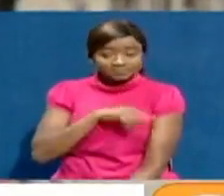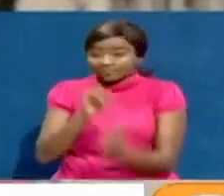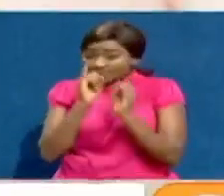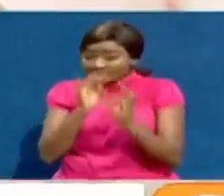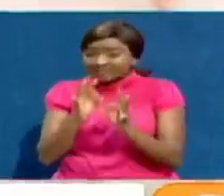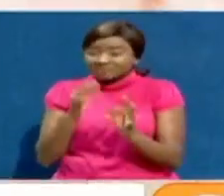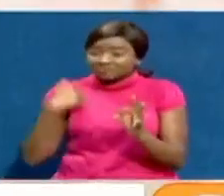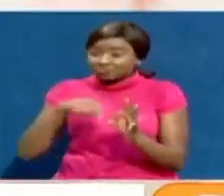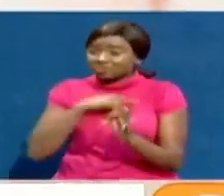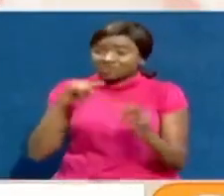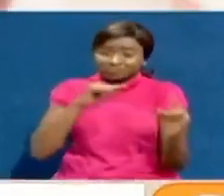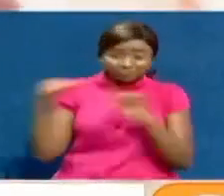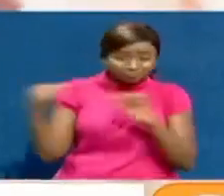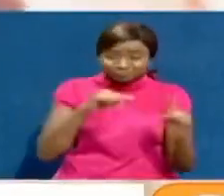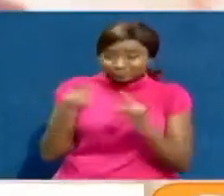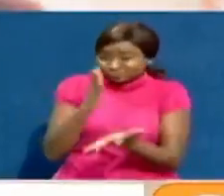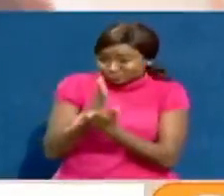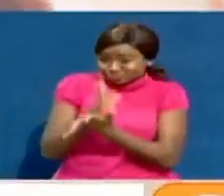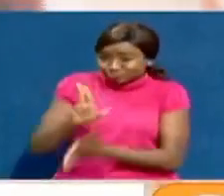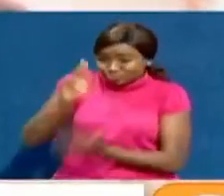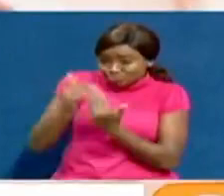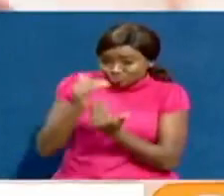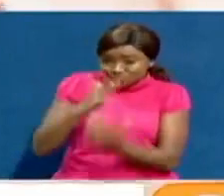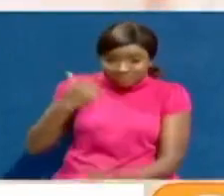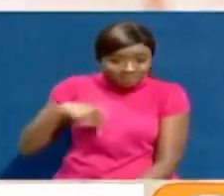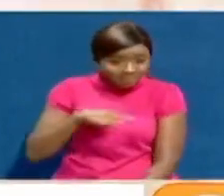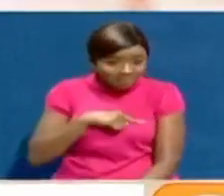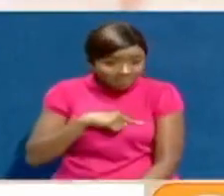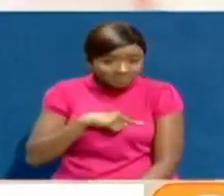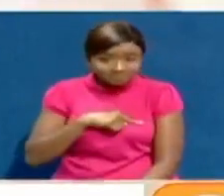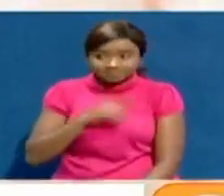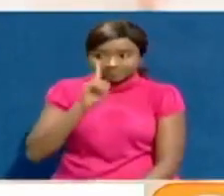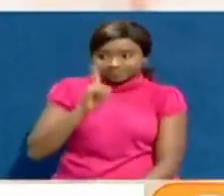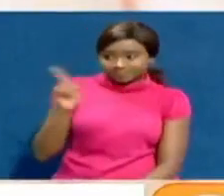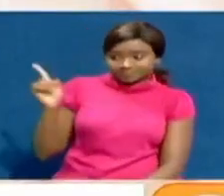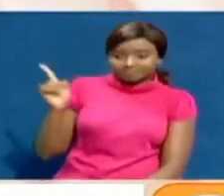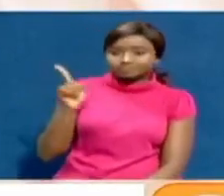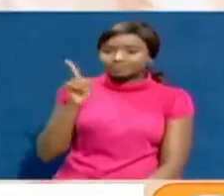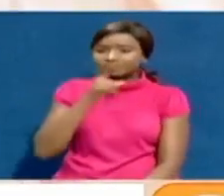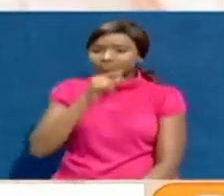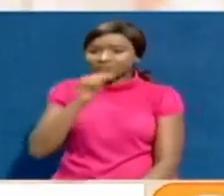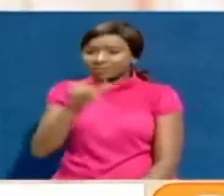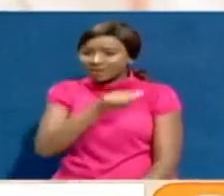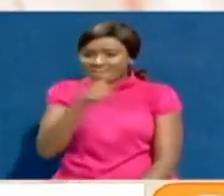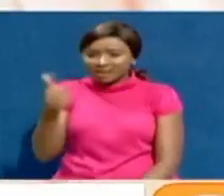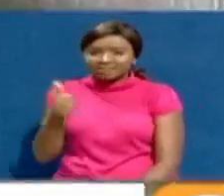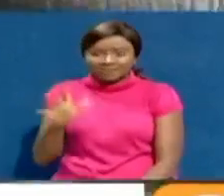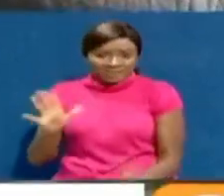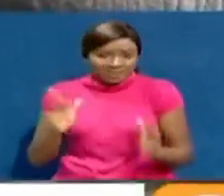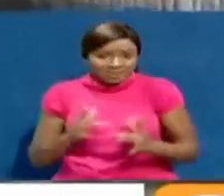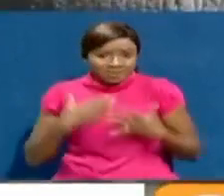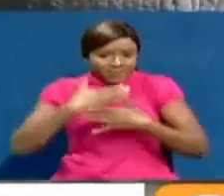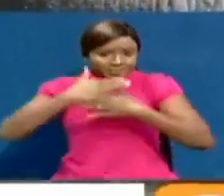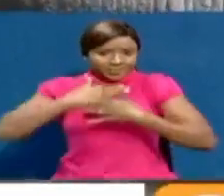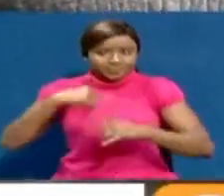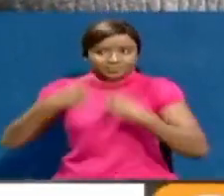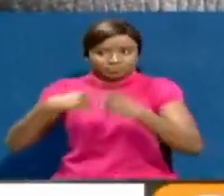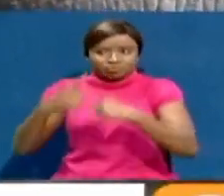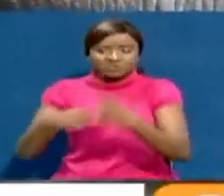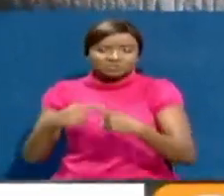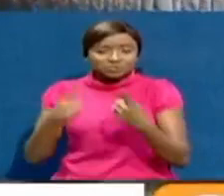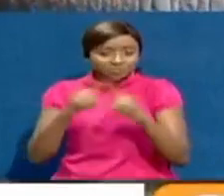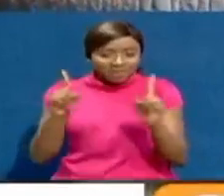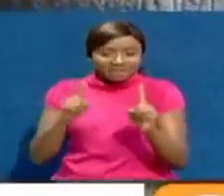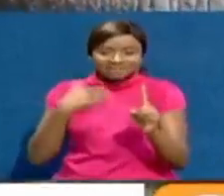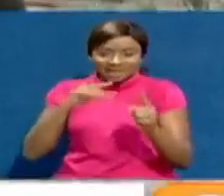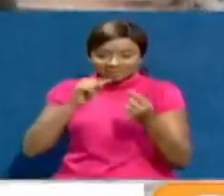Ikiwa tunapigwa kila siku. Mwenzake Alfred Ouko alinusurika kifo nyumba yake ilipoteketezwa, lakini amesalia na